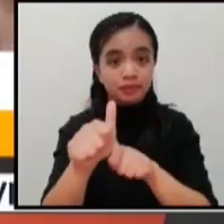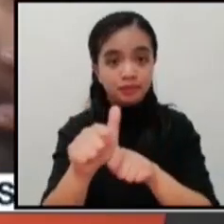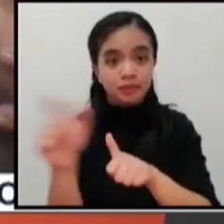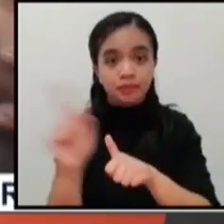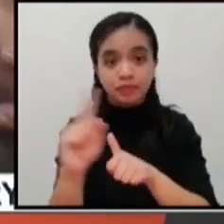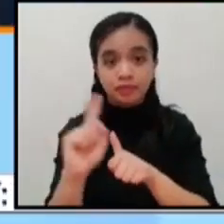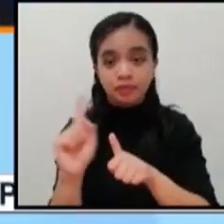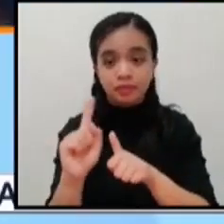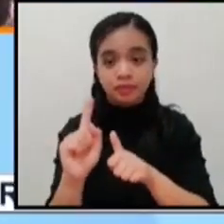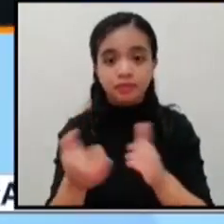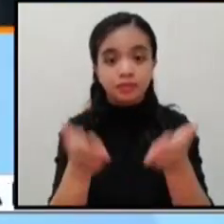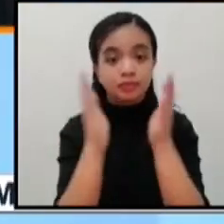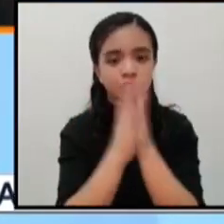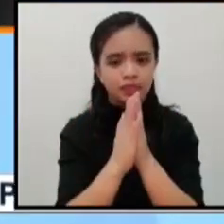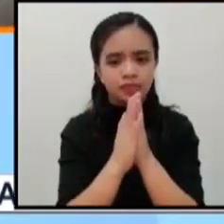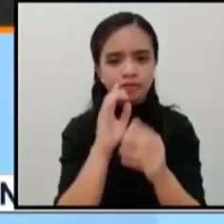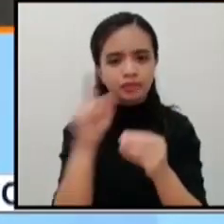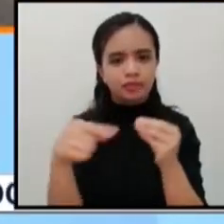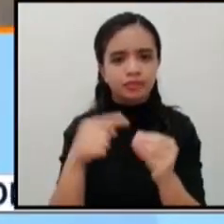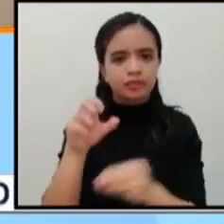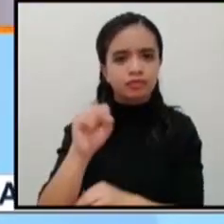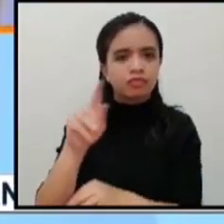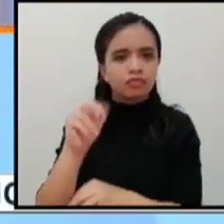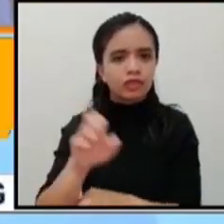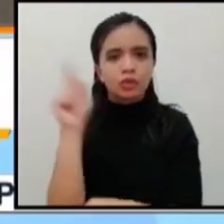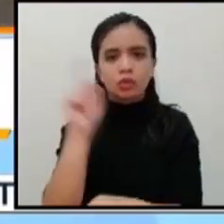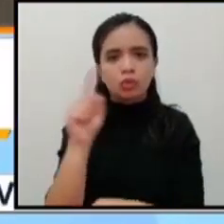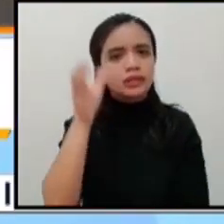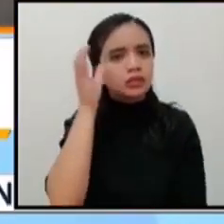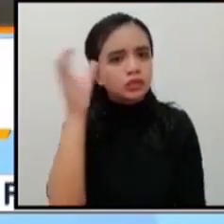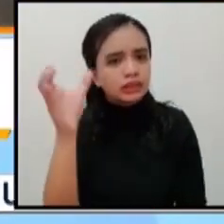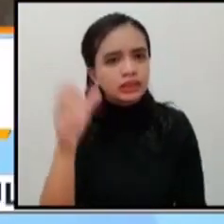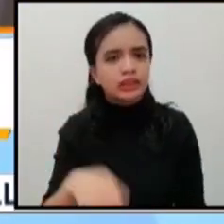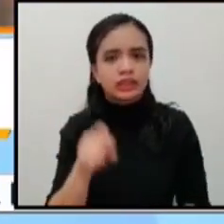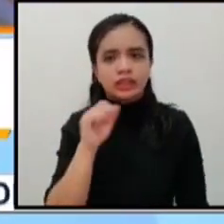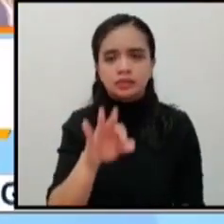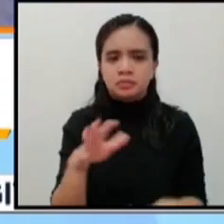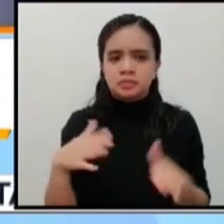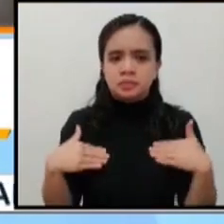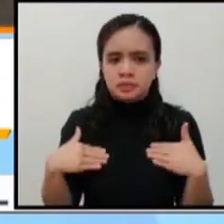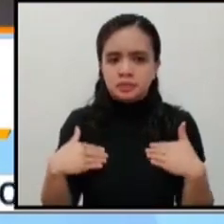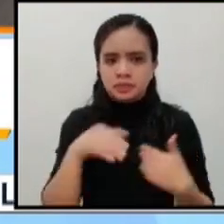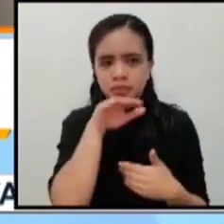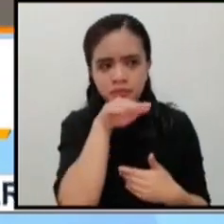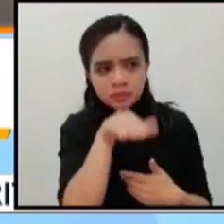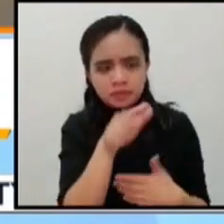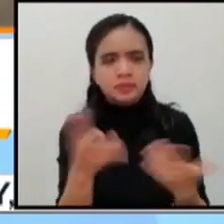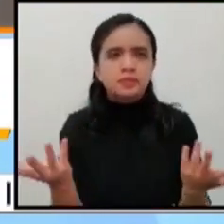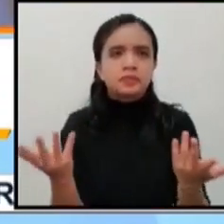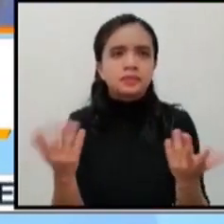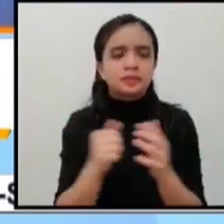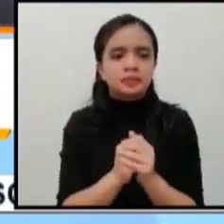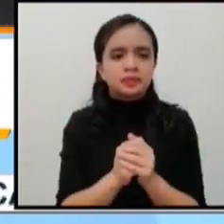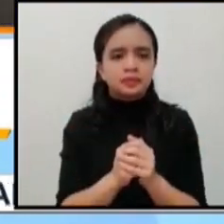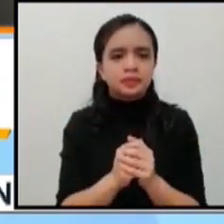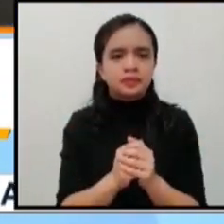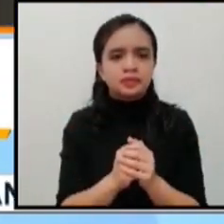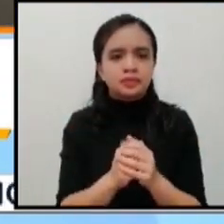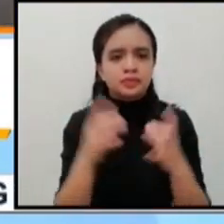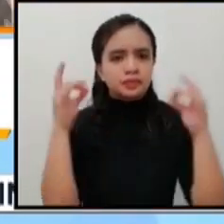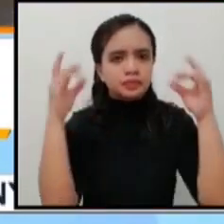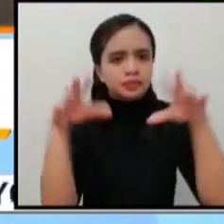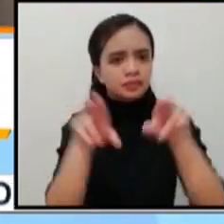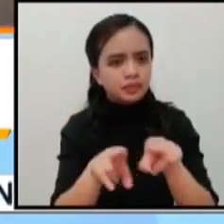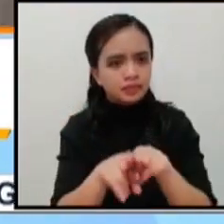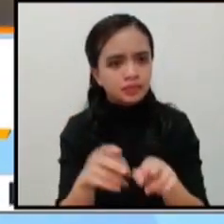Kung ano po yung context. Kung pagod po ba. Normal na magdi-deliver ng lines. Alamin ko lang po, tanong ko, direct